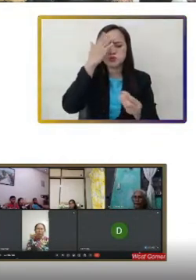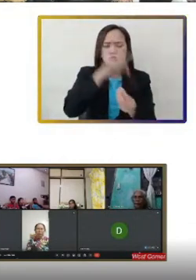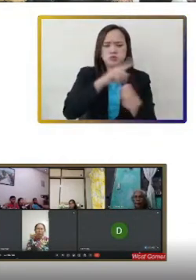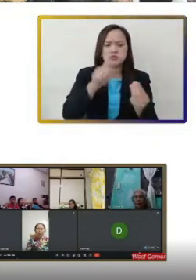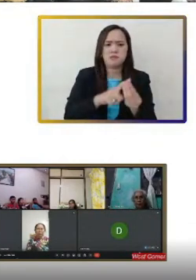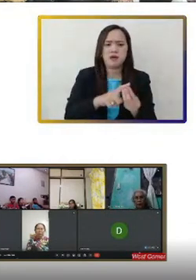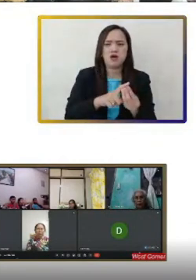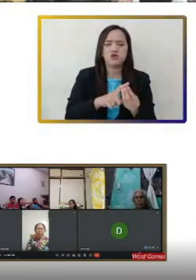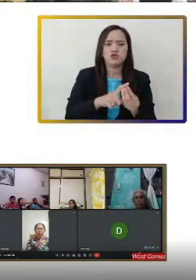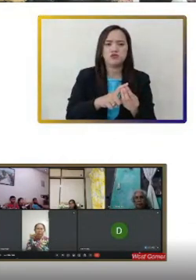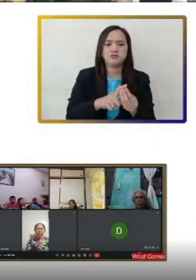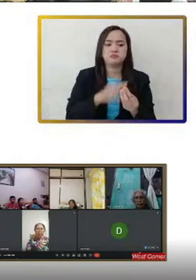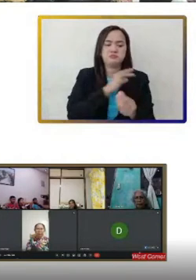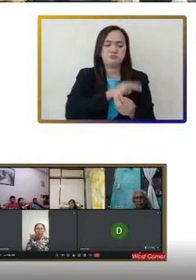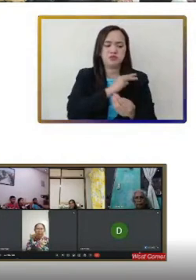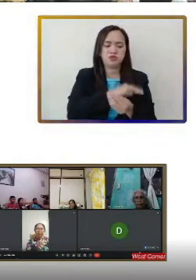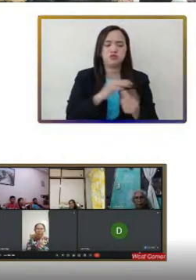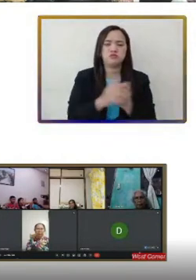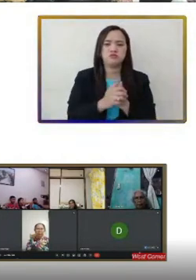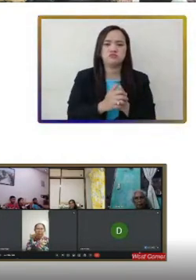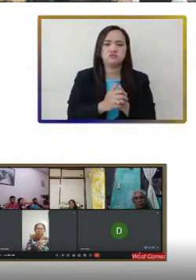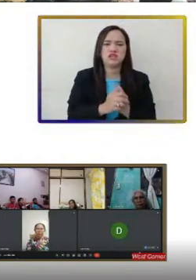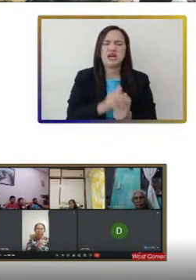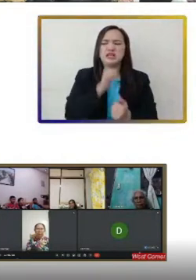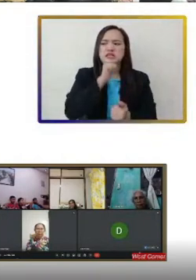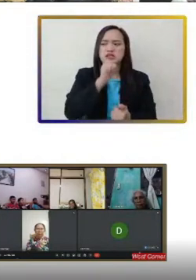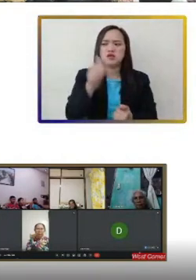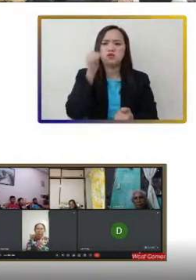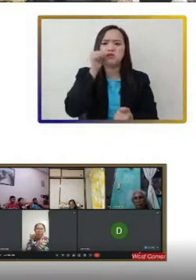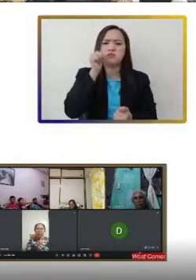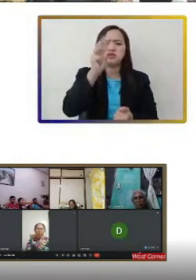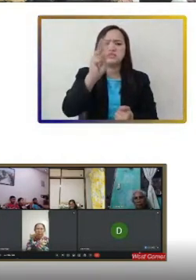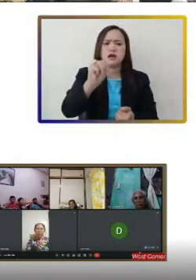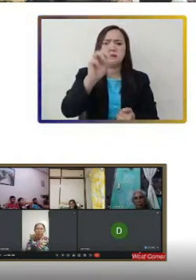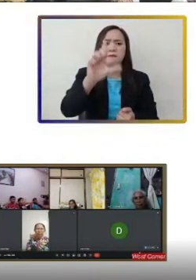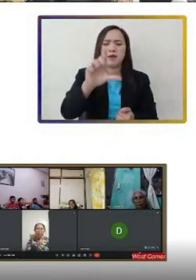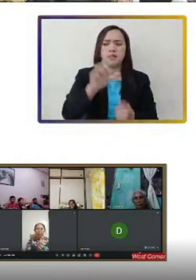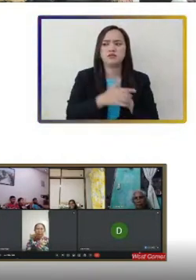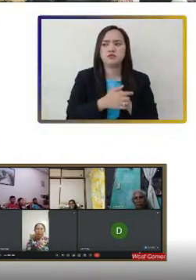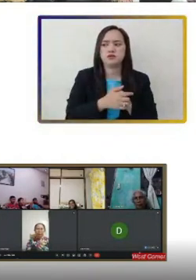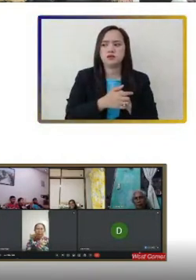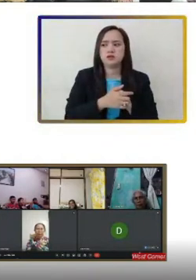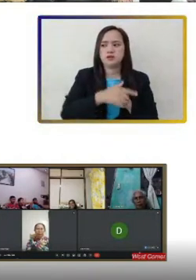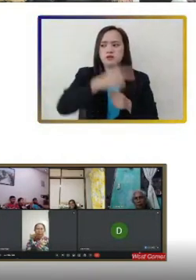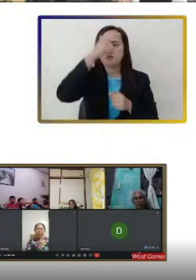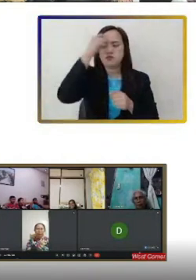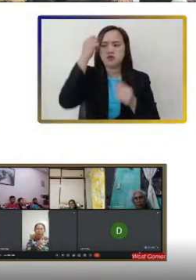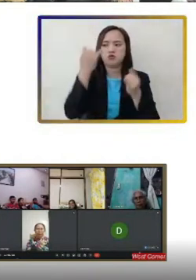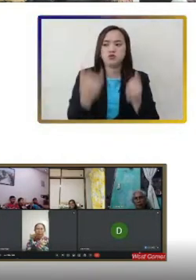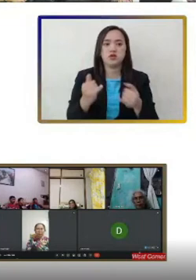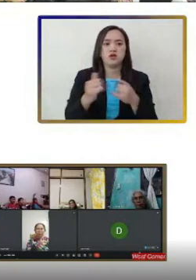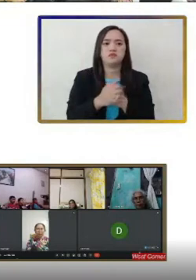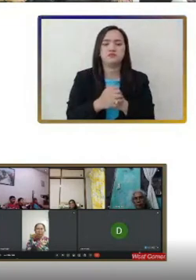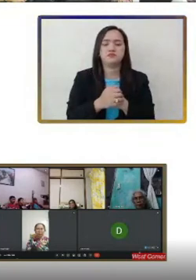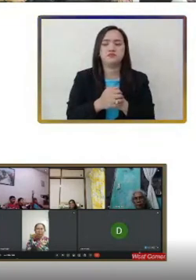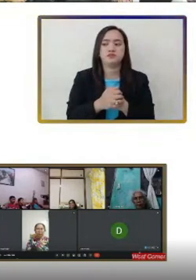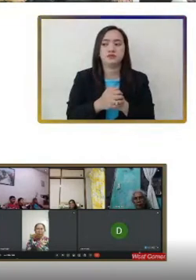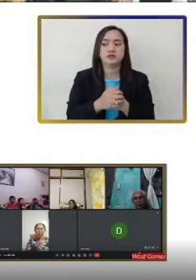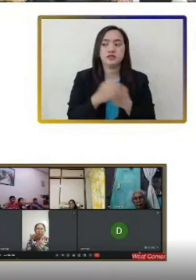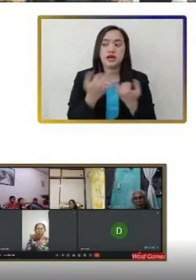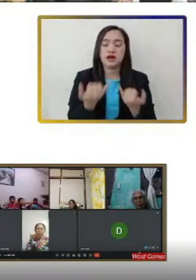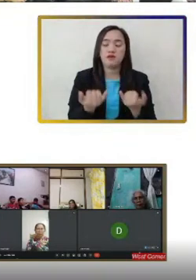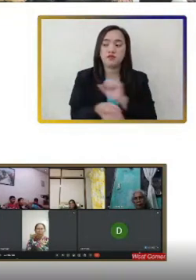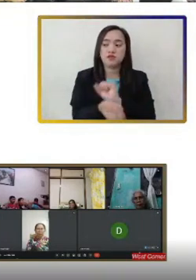ML, puro lamang kalukuhan. Mamaya, babanggitin ko yan sapagkat ngayon mga kapatid, magsishift muna tayo ng konti kasi parang nabitin